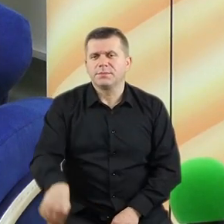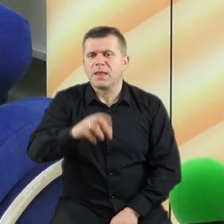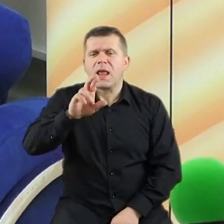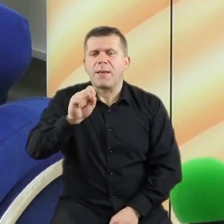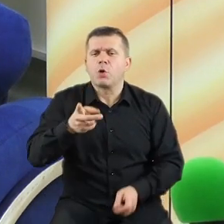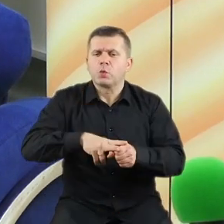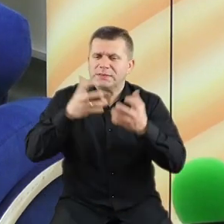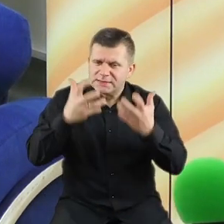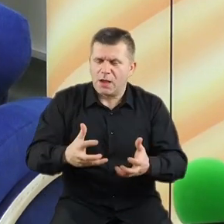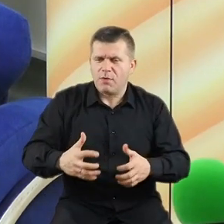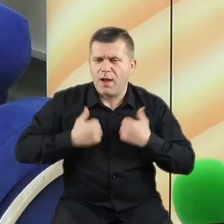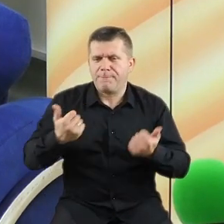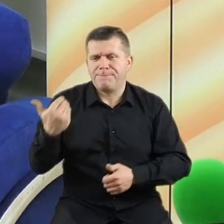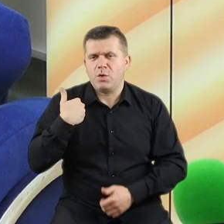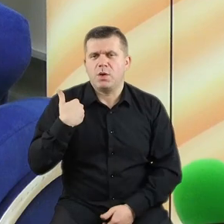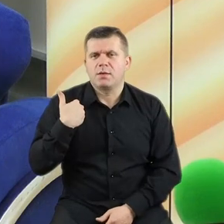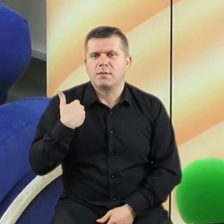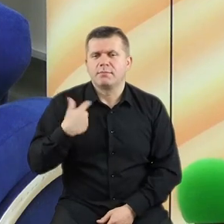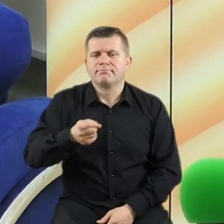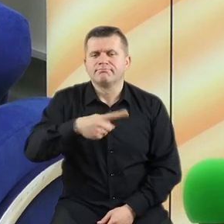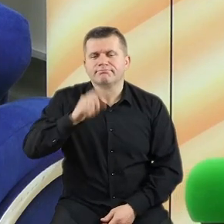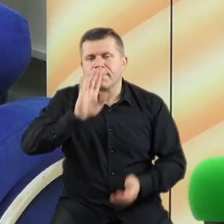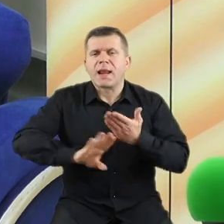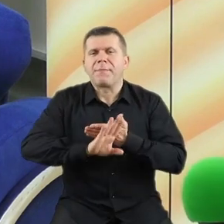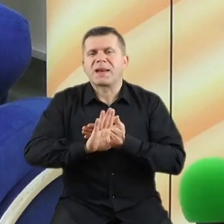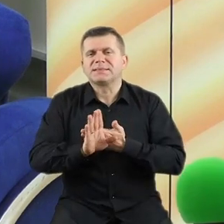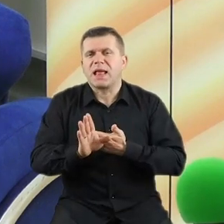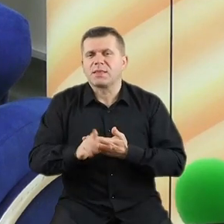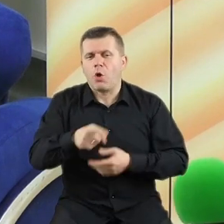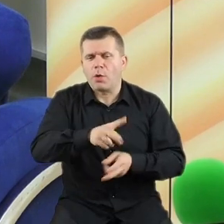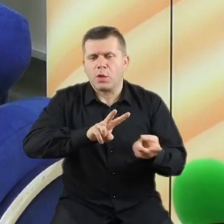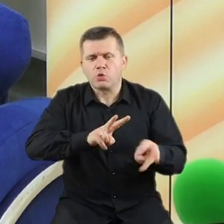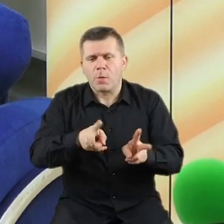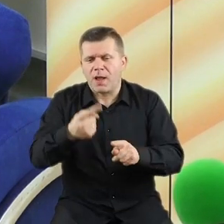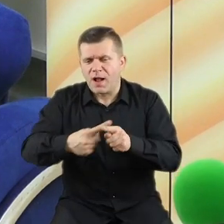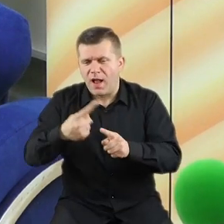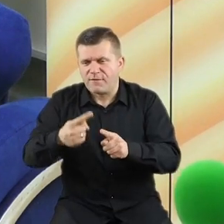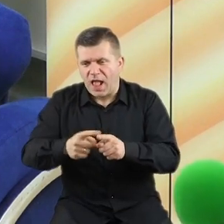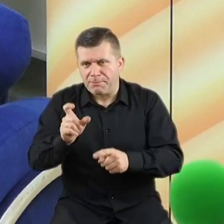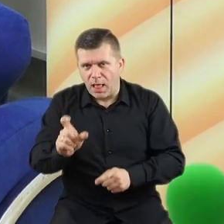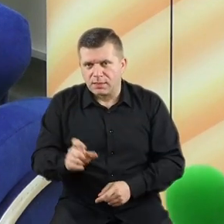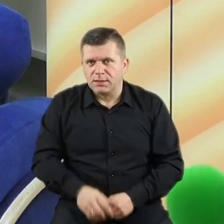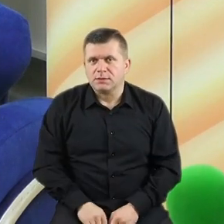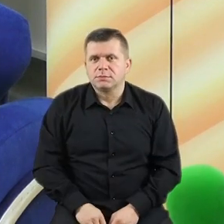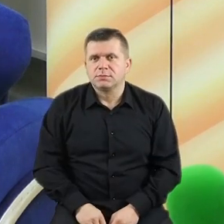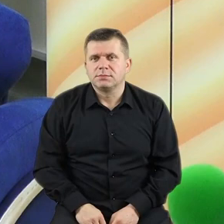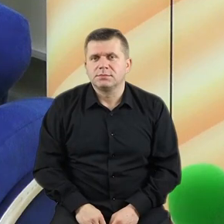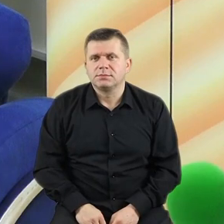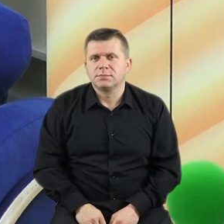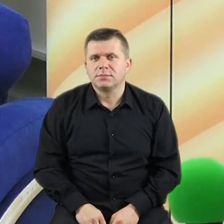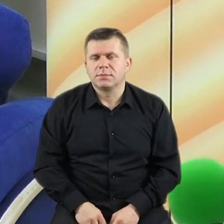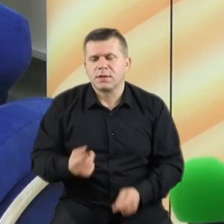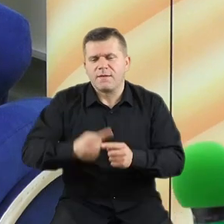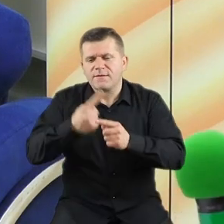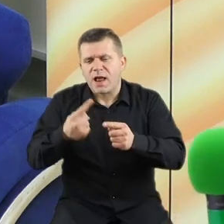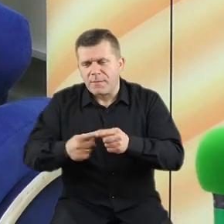reportaże, które chciałabym, żeby były takimi reprezentantami, żeby ona przetłumaczyła fragmenty i tych reportaży, żebym wybrała i fragmenty,